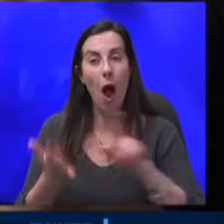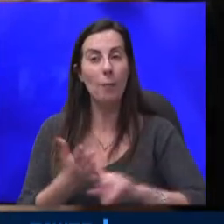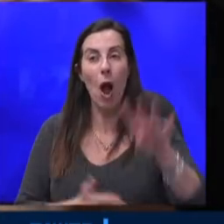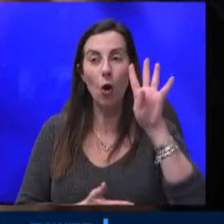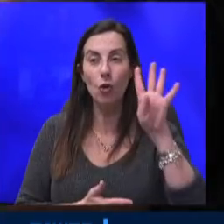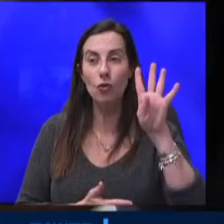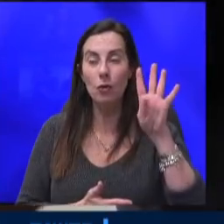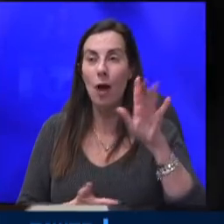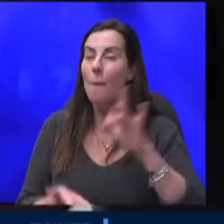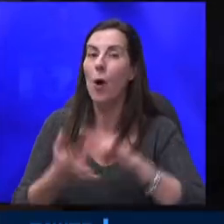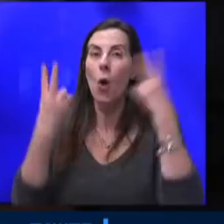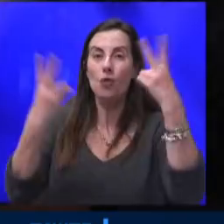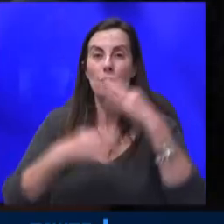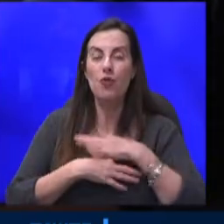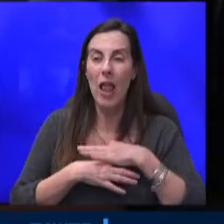שלי.